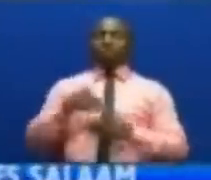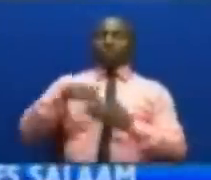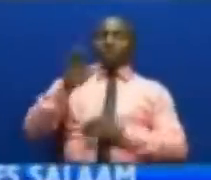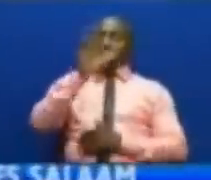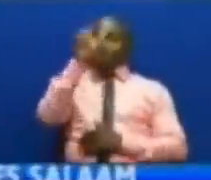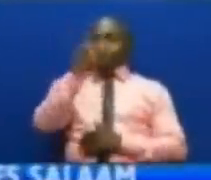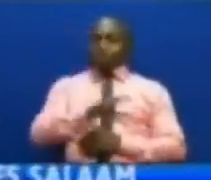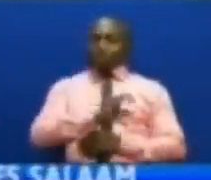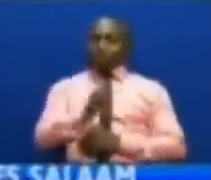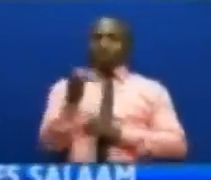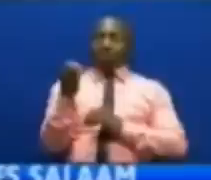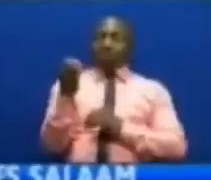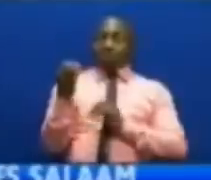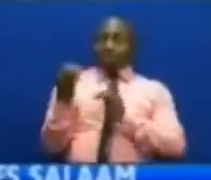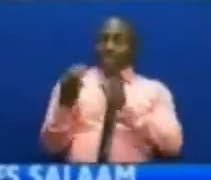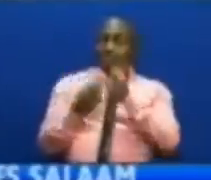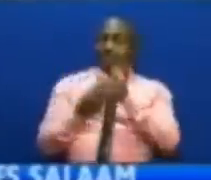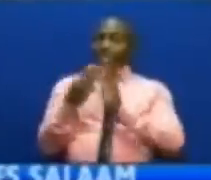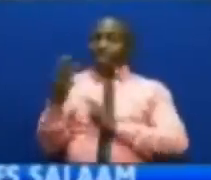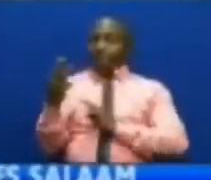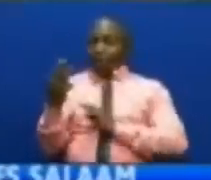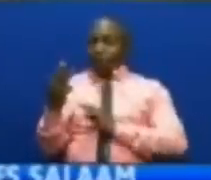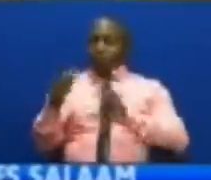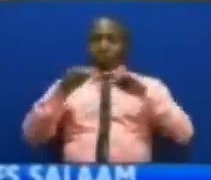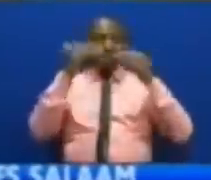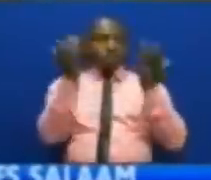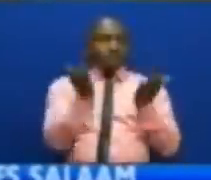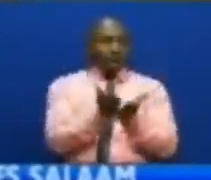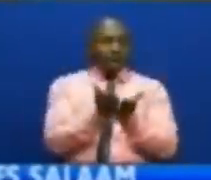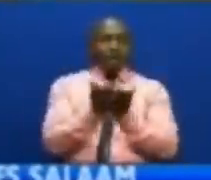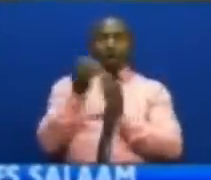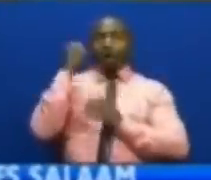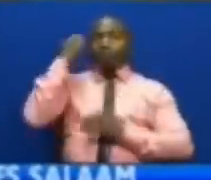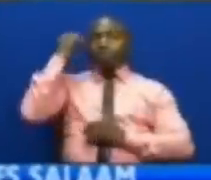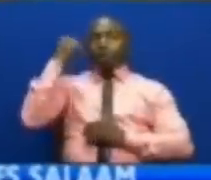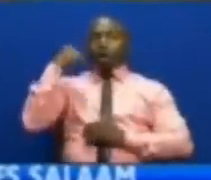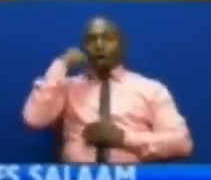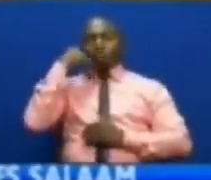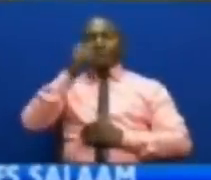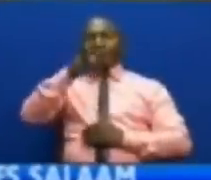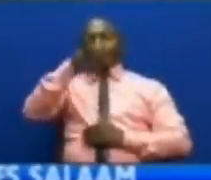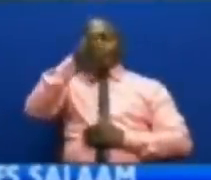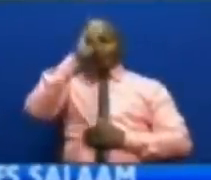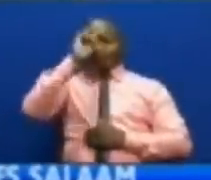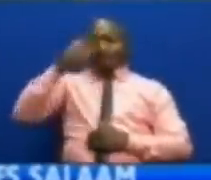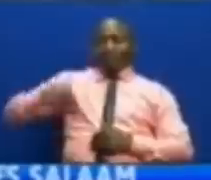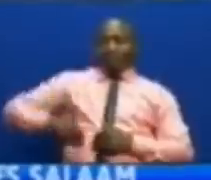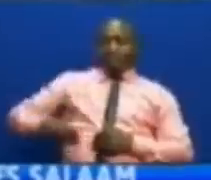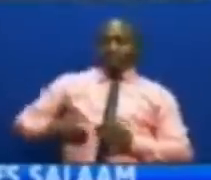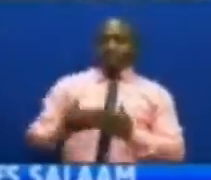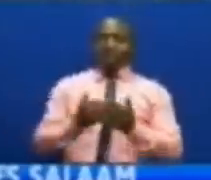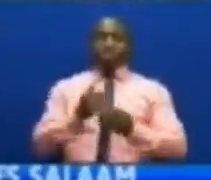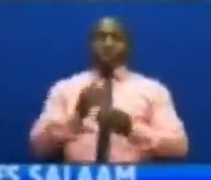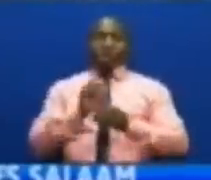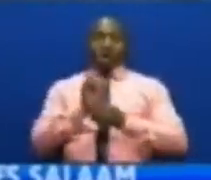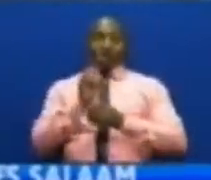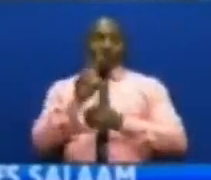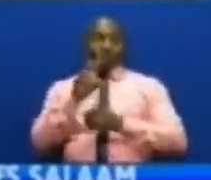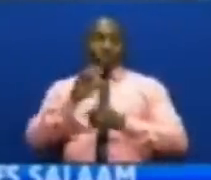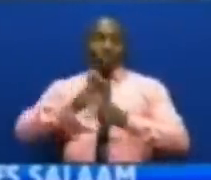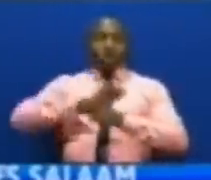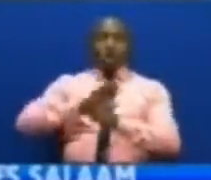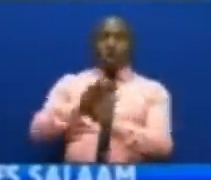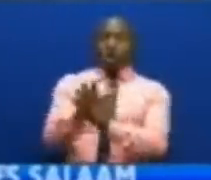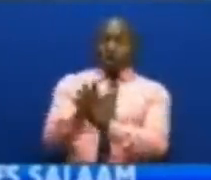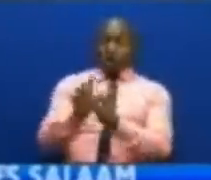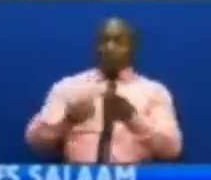duniani wameripotiwa kuugua ugonjwa wa homa kali ya mapafu inayosababishwa na virusi vya corona COVID-19.